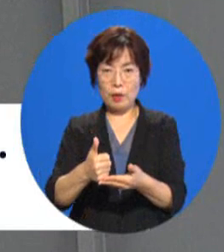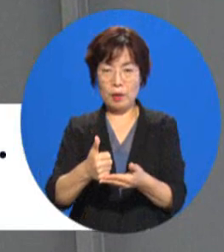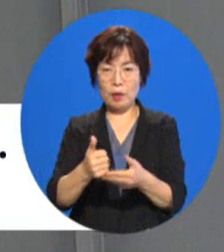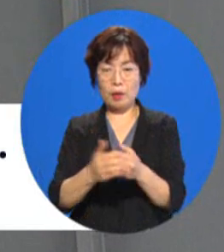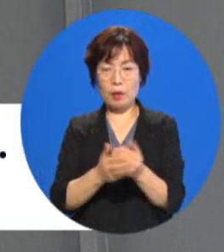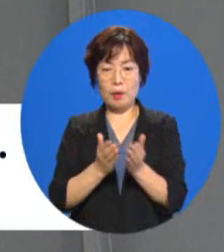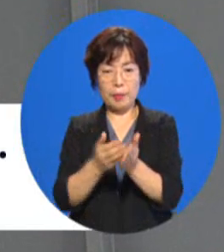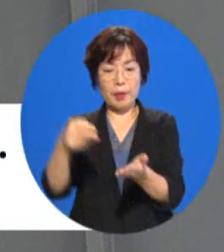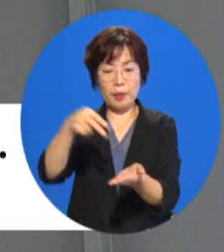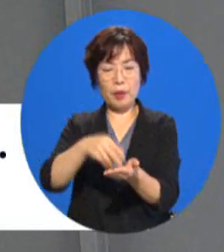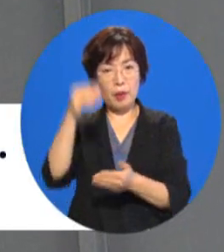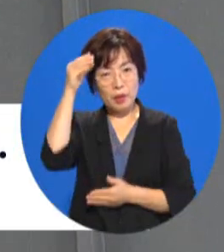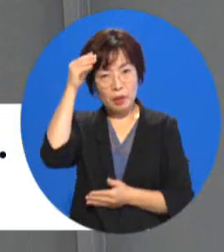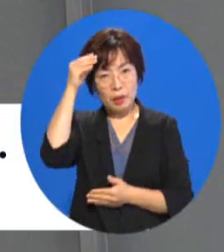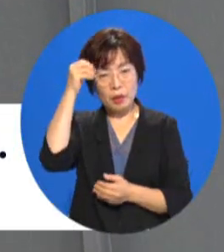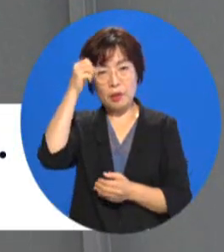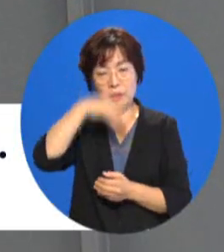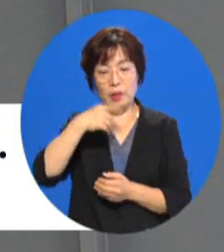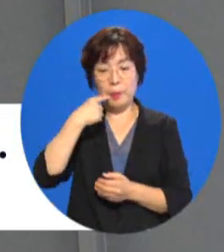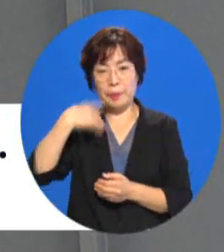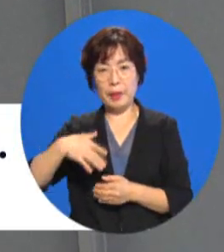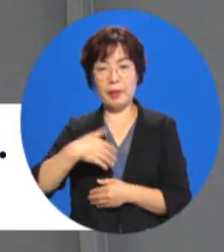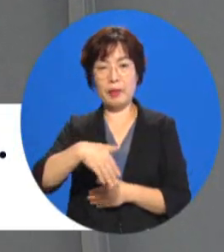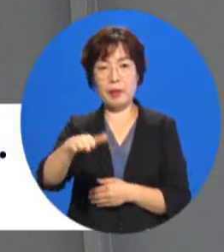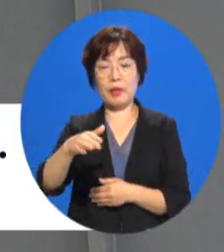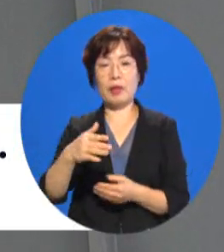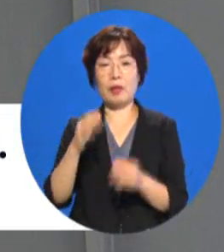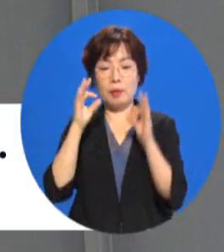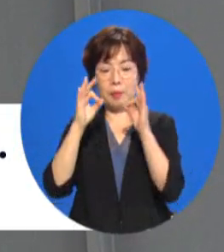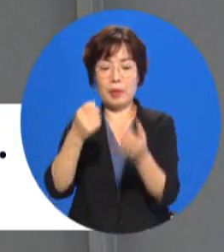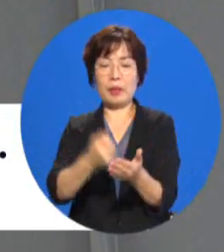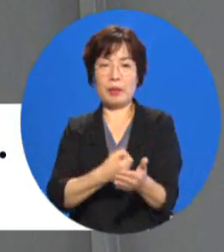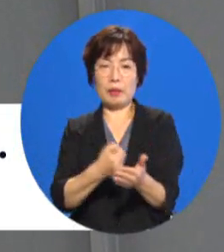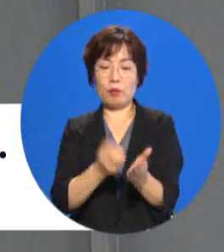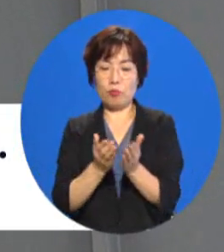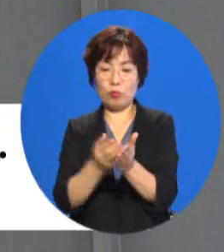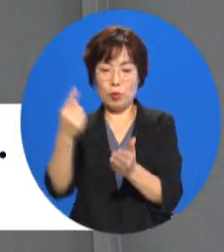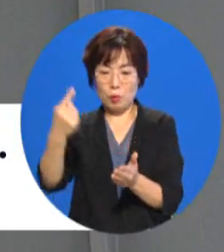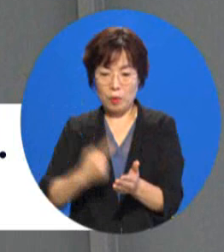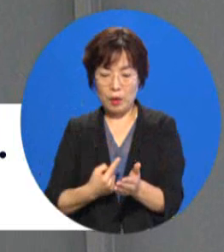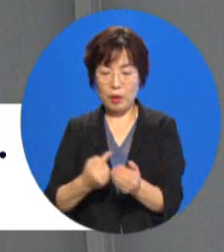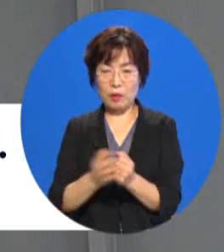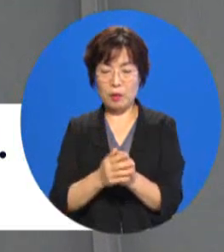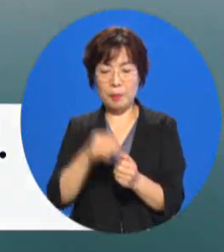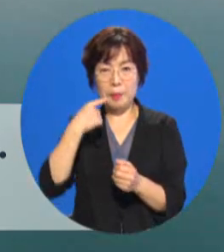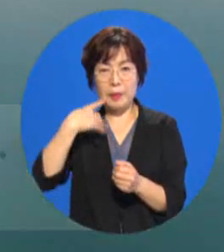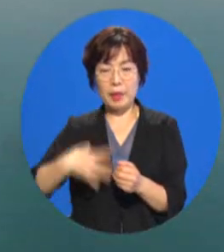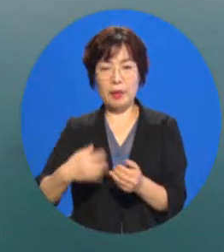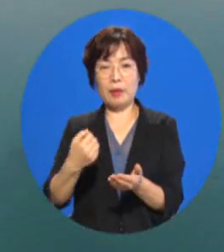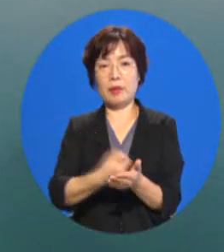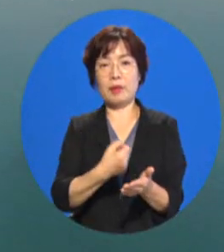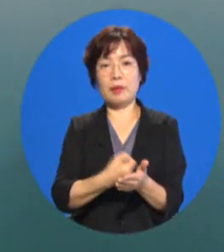가불고 그런 거 보면 참 안타까워요. 여기 운행한 줄 알고 왔다가 그냥 가고 그러면은.